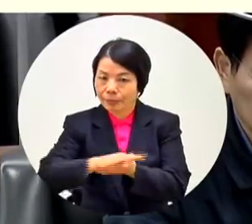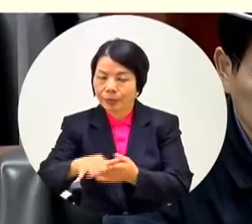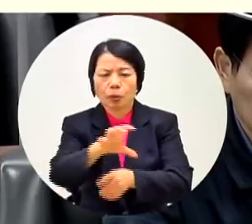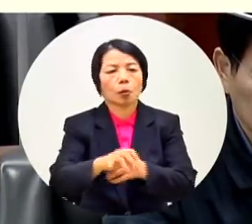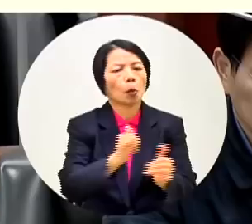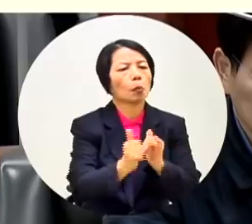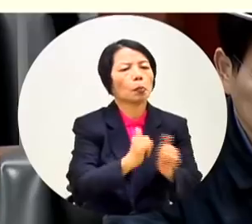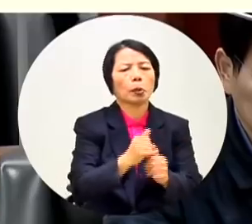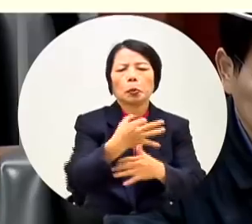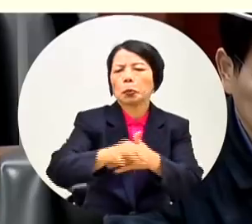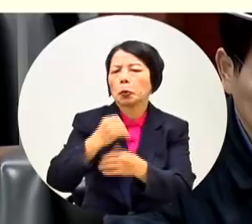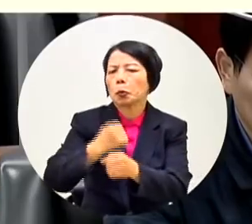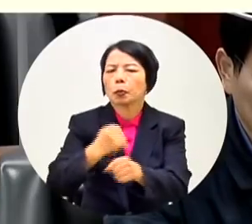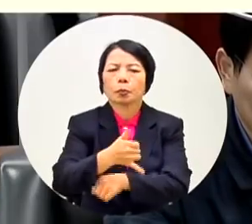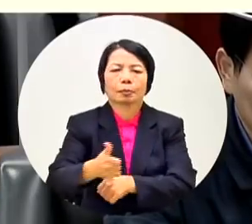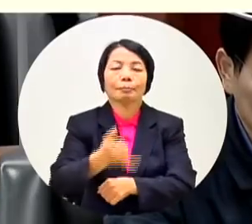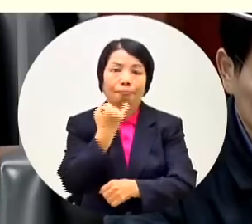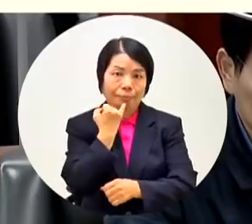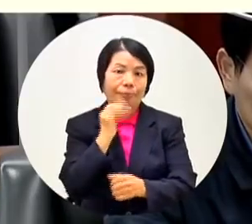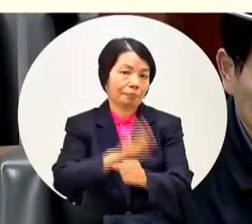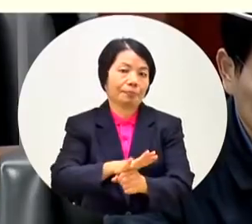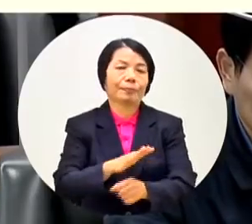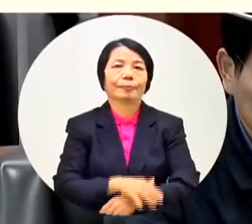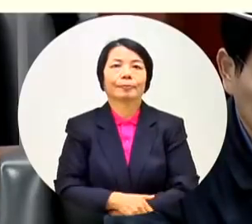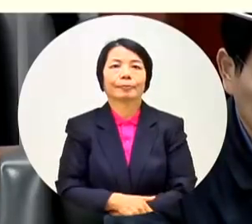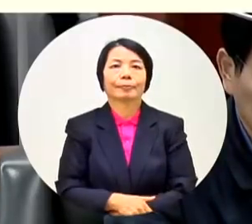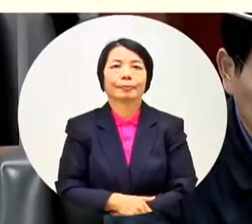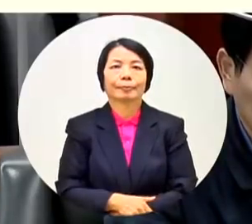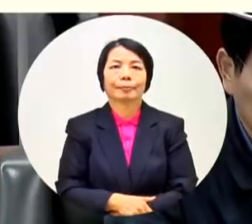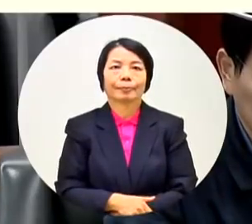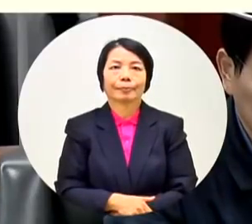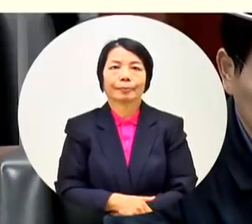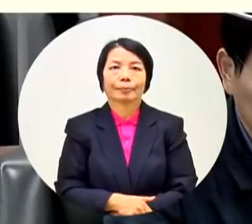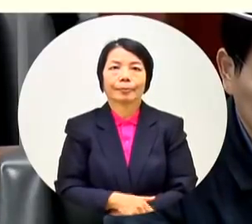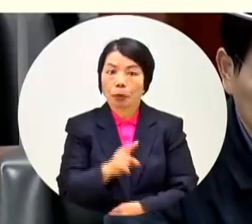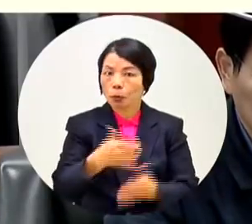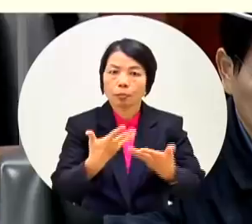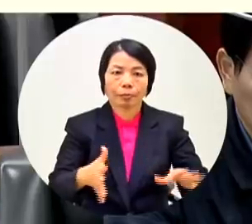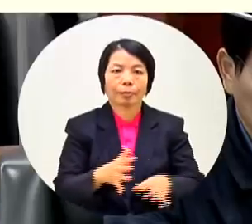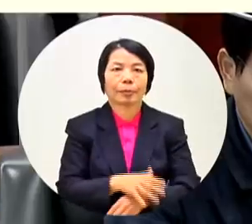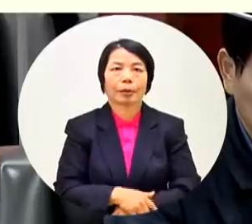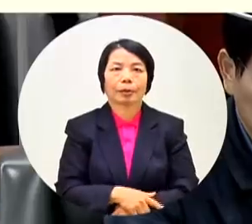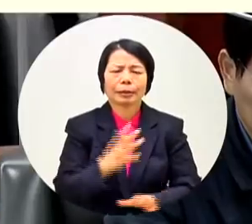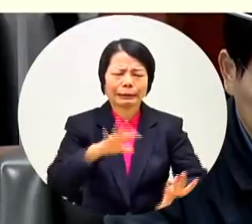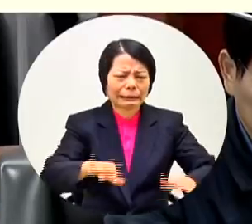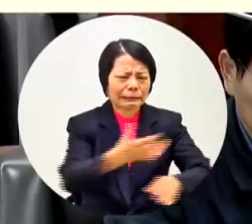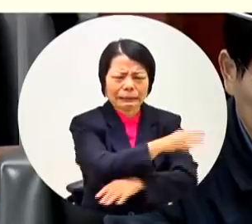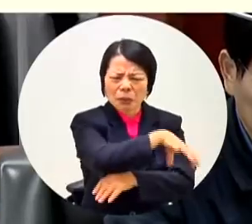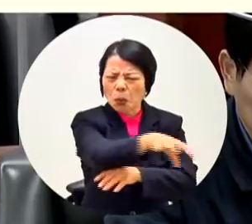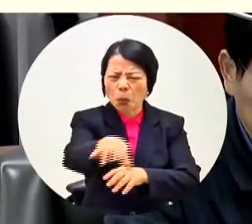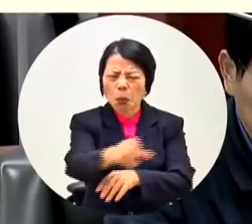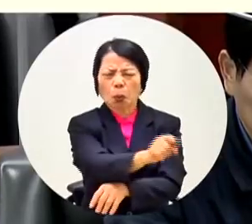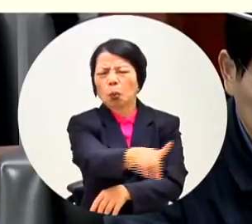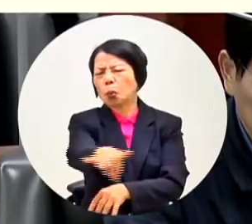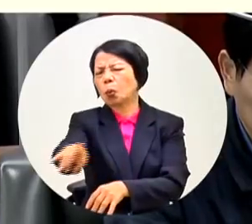题。咱看到呢吼，足济咱进庄脚呢，咱农业呢吼，我们李副